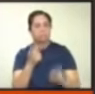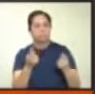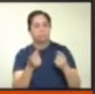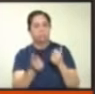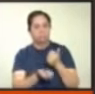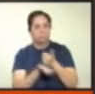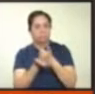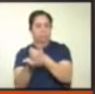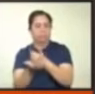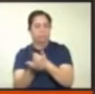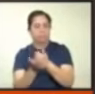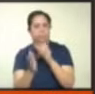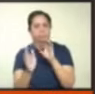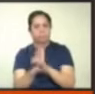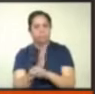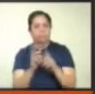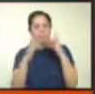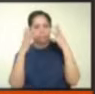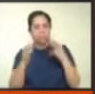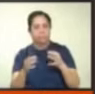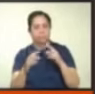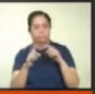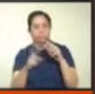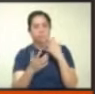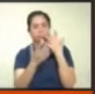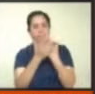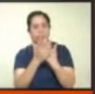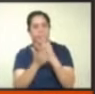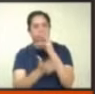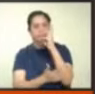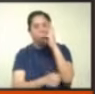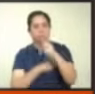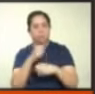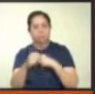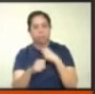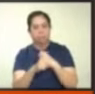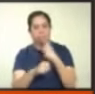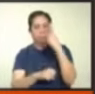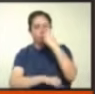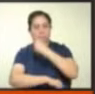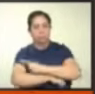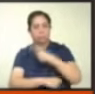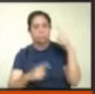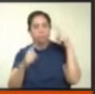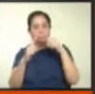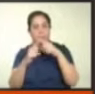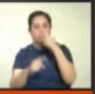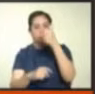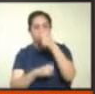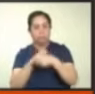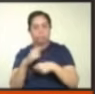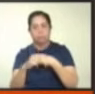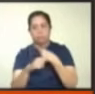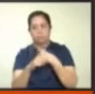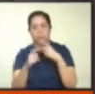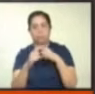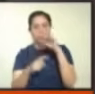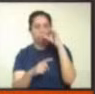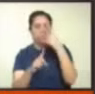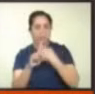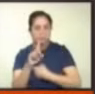accessory to the crime. Sinentensyahan sila na makulong ng 6 taon at 1 araw hanggang 10 taon at